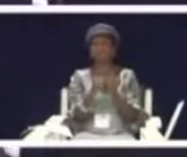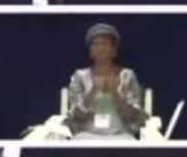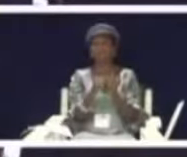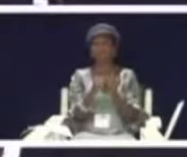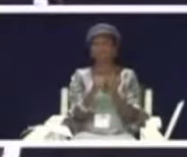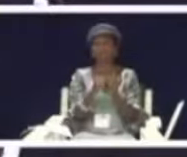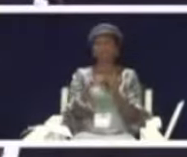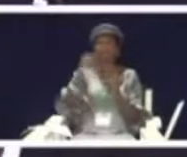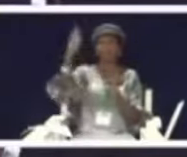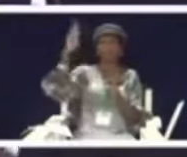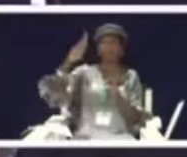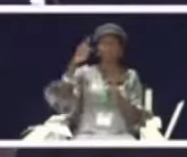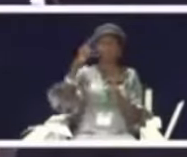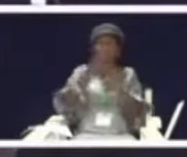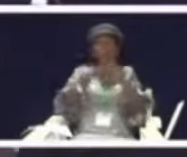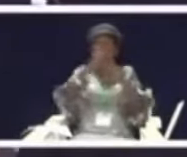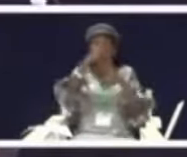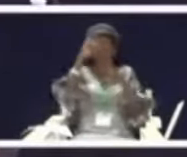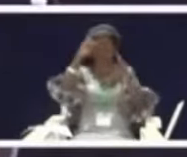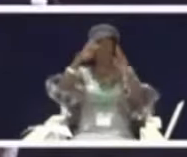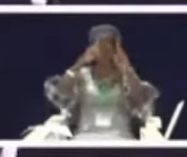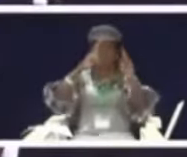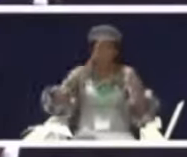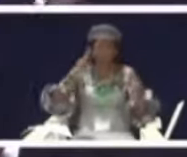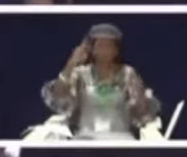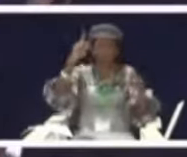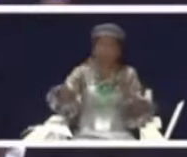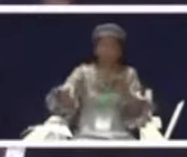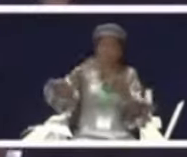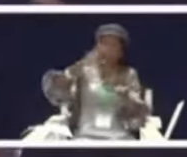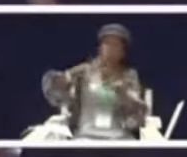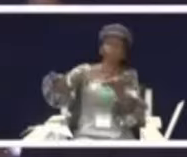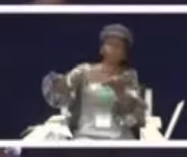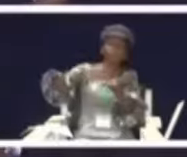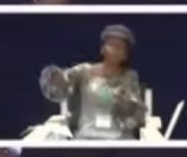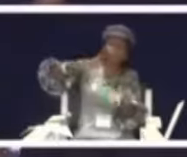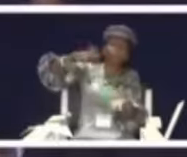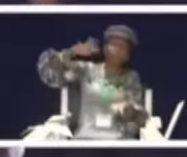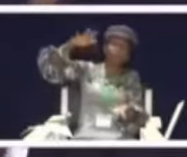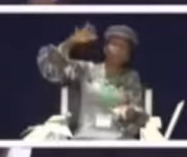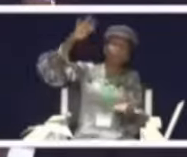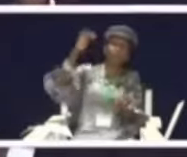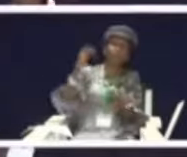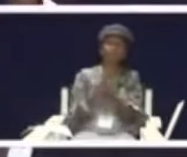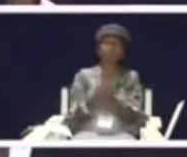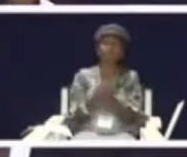Àti inú ọ̀la. Bọ́ sí inú ọgọ́.